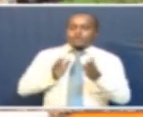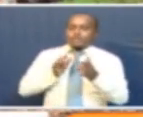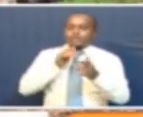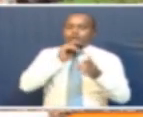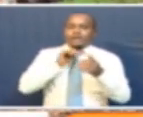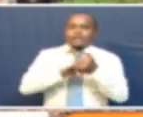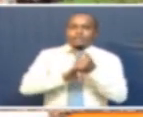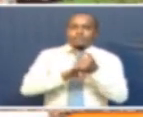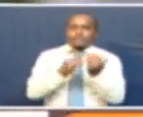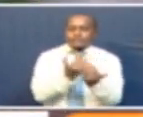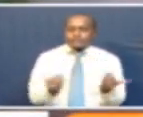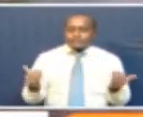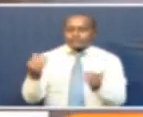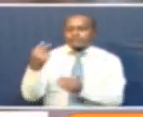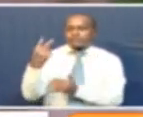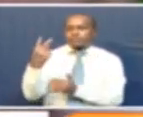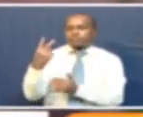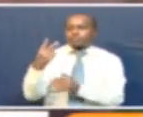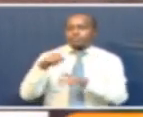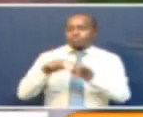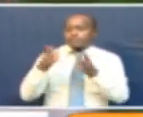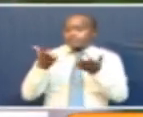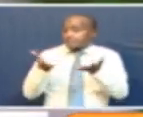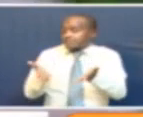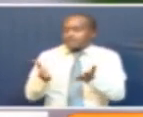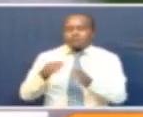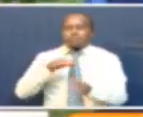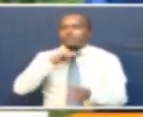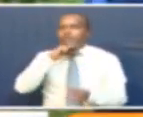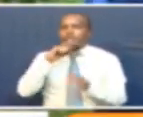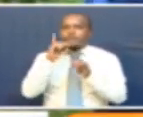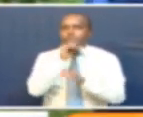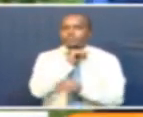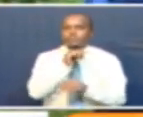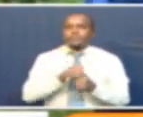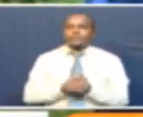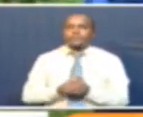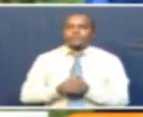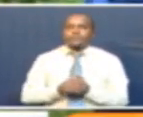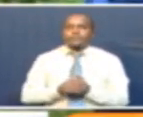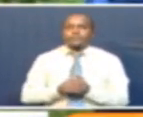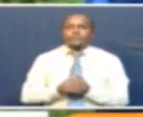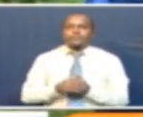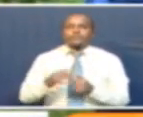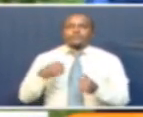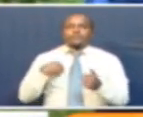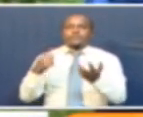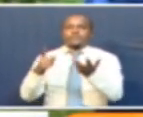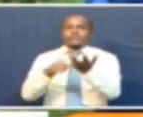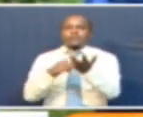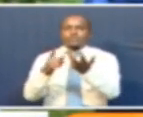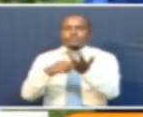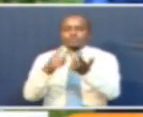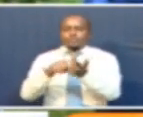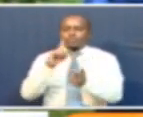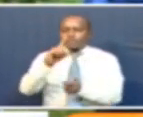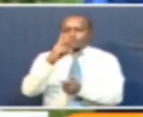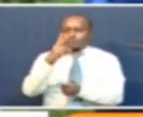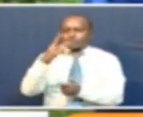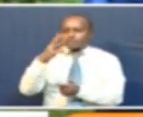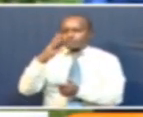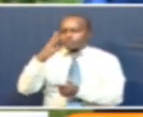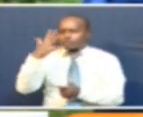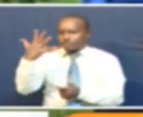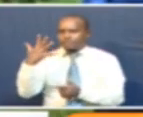wawili, lakini sasa ni marehemu. Alikuwa na hesabu moja mpaka tano. Akatoa hiyo panga